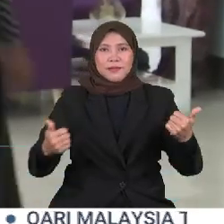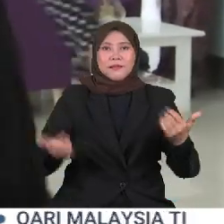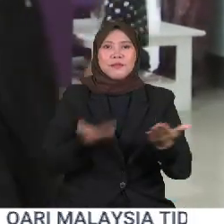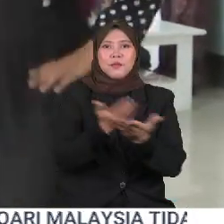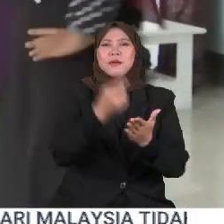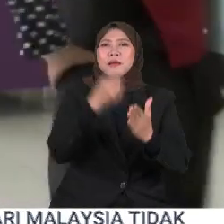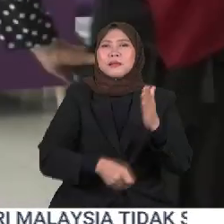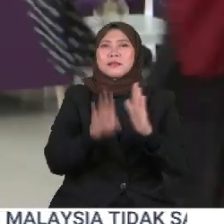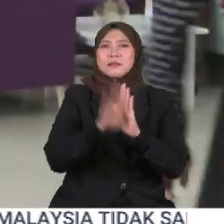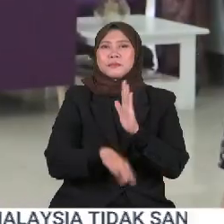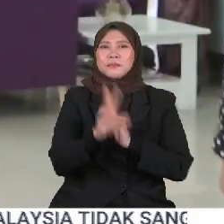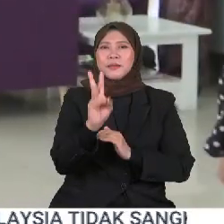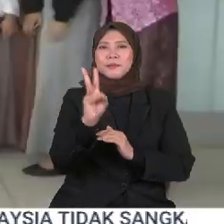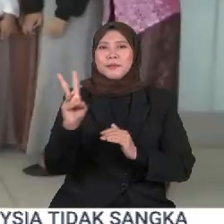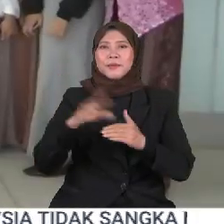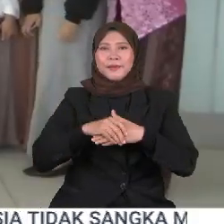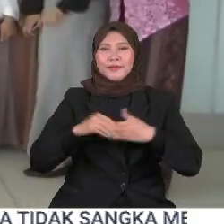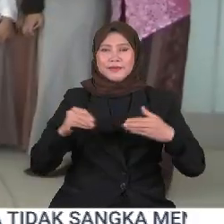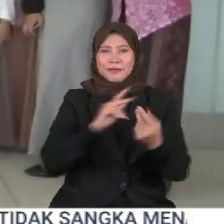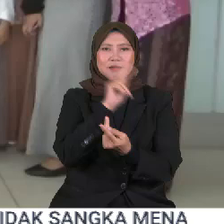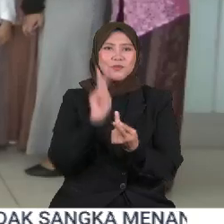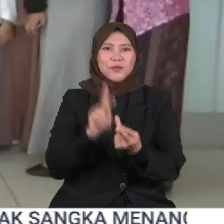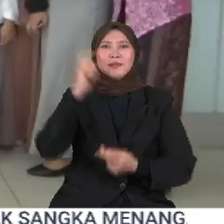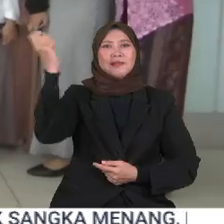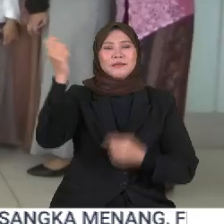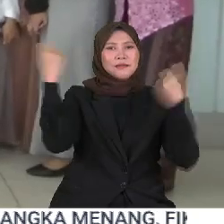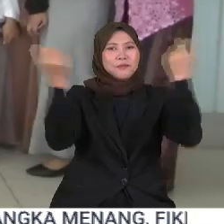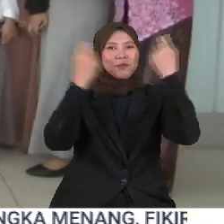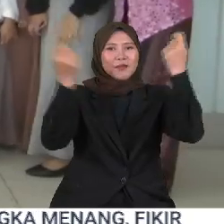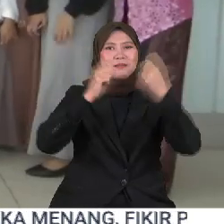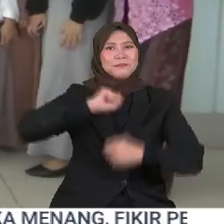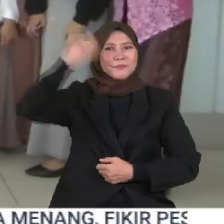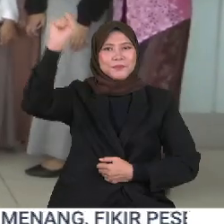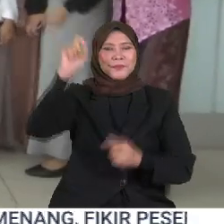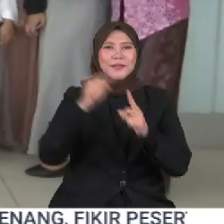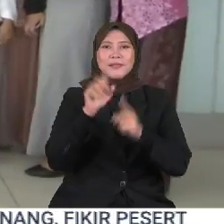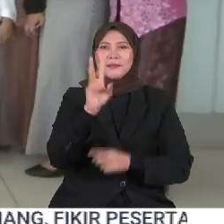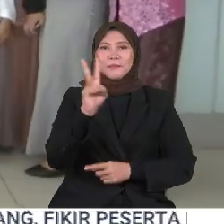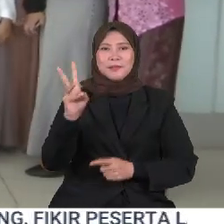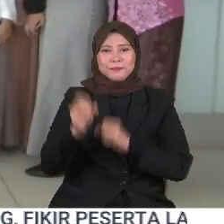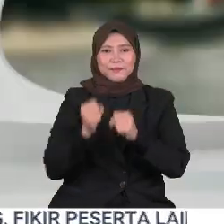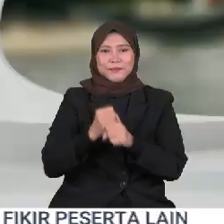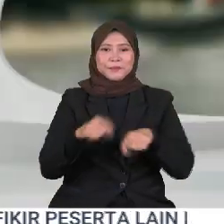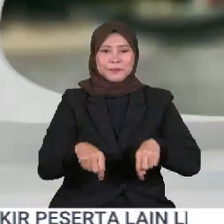tawaran harga serendah 66 Ringgit signifikan dengan sambutan hari kebangsaan ke-6 tahun ini